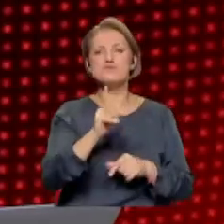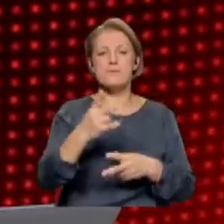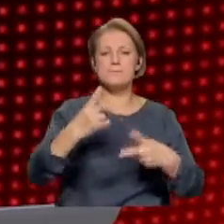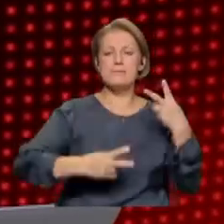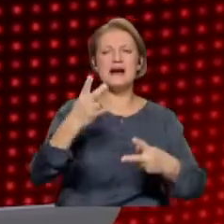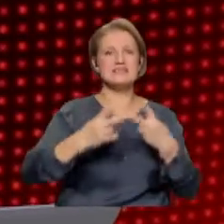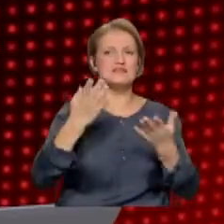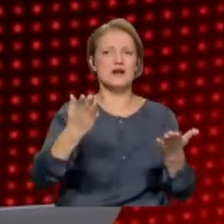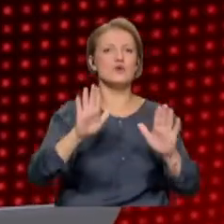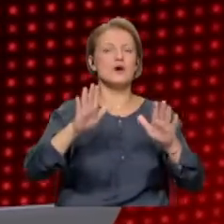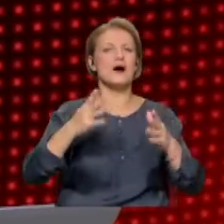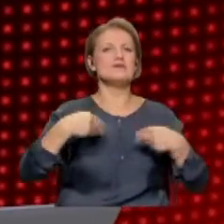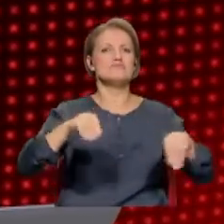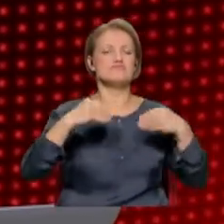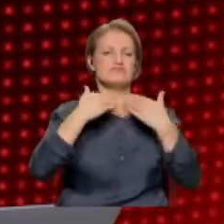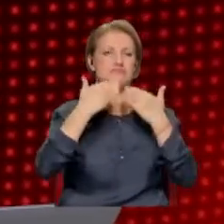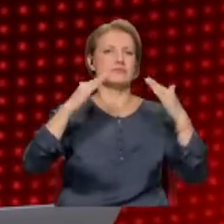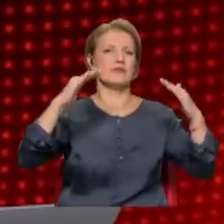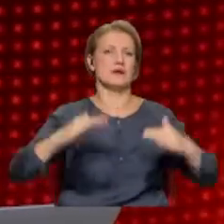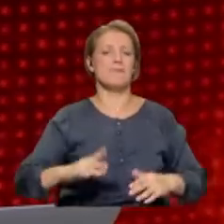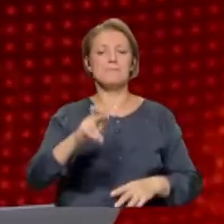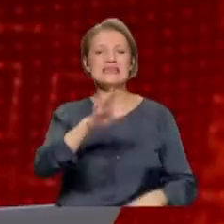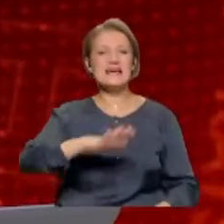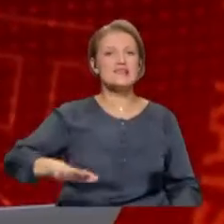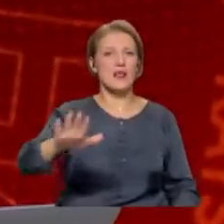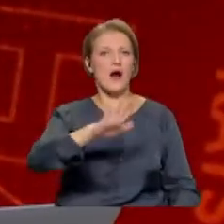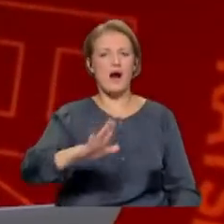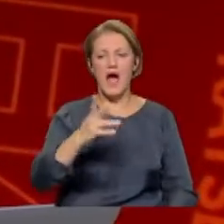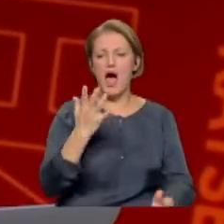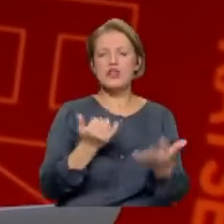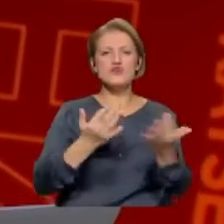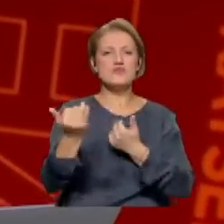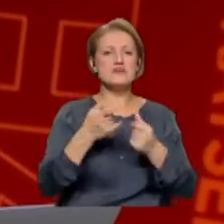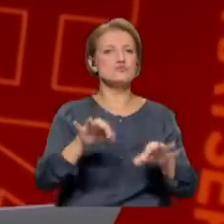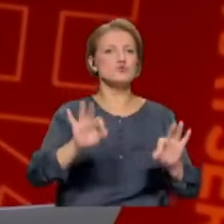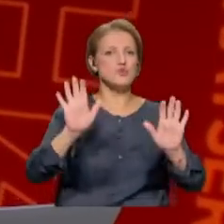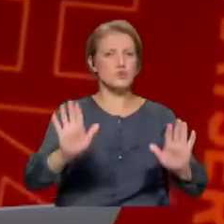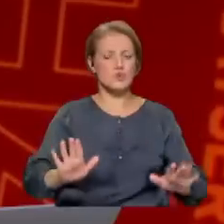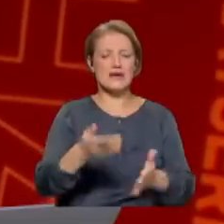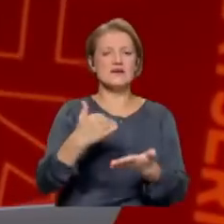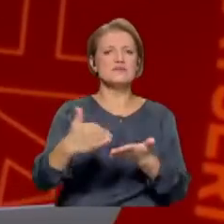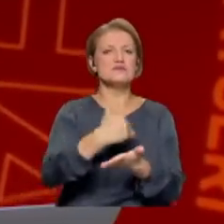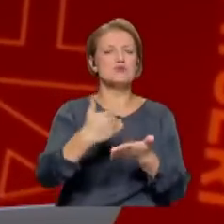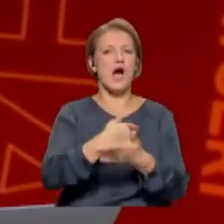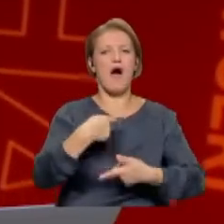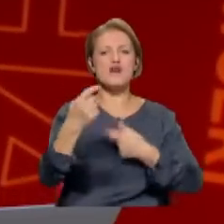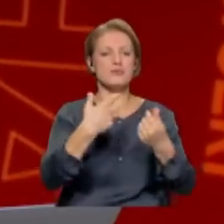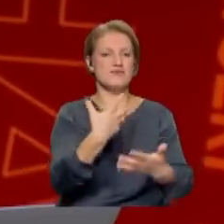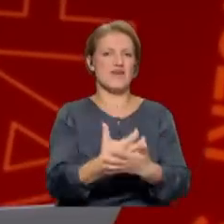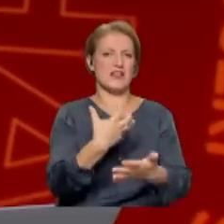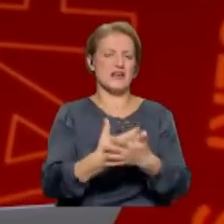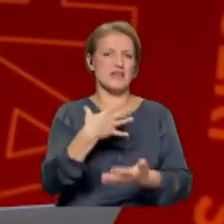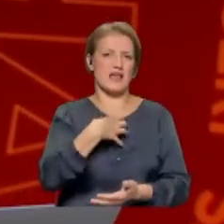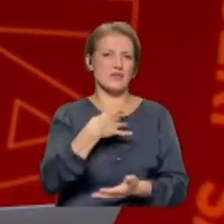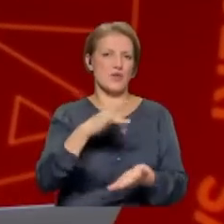bazı sektörlerde durgunluğa neden oluyor. Piyasalardaki, alışverişteki bu durgunluk kredi kartı harcama verilerinde de